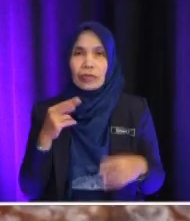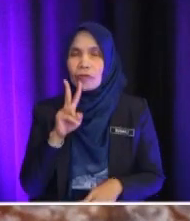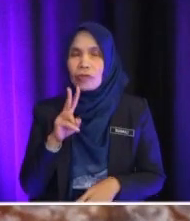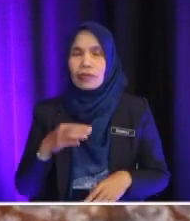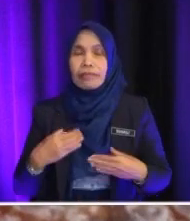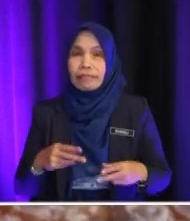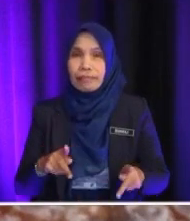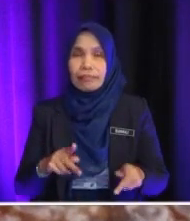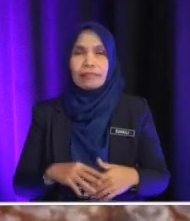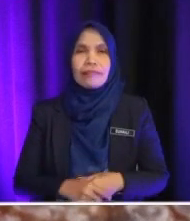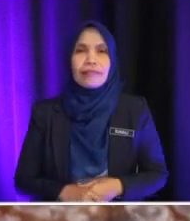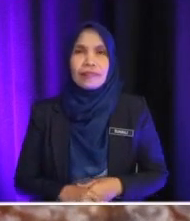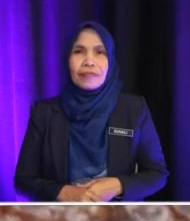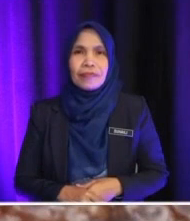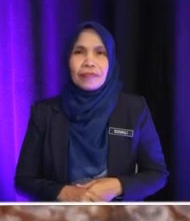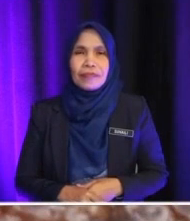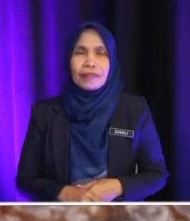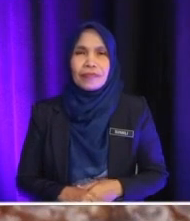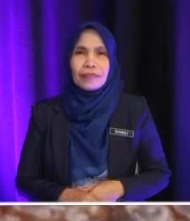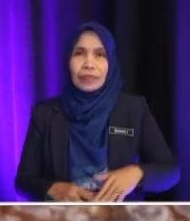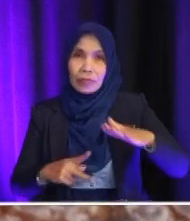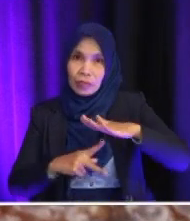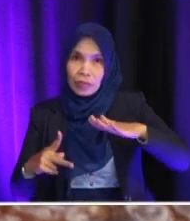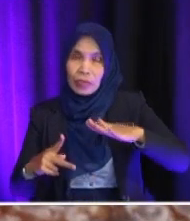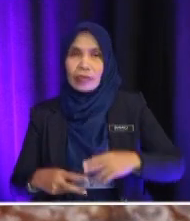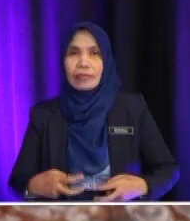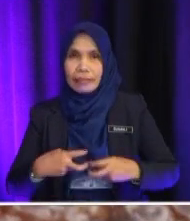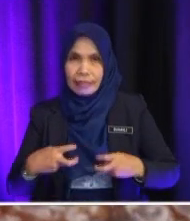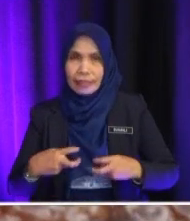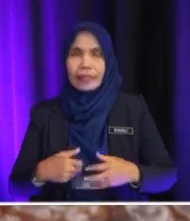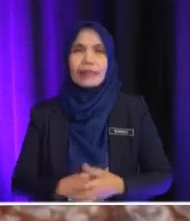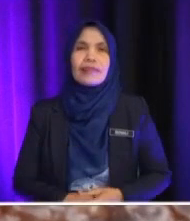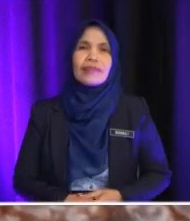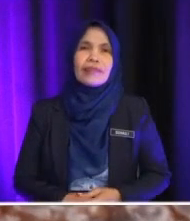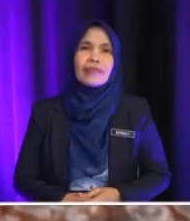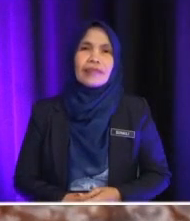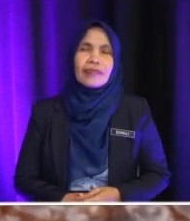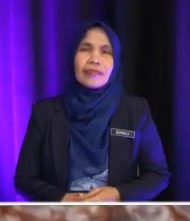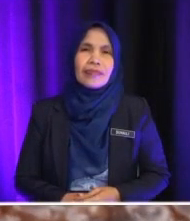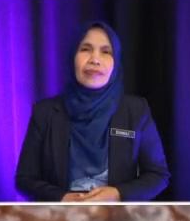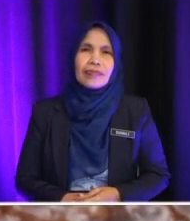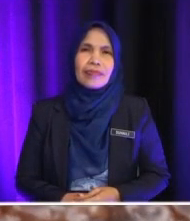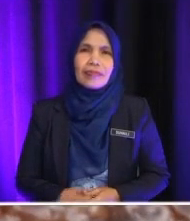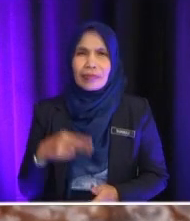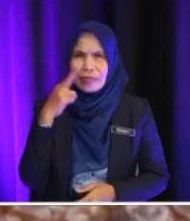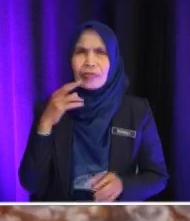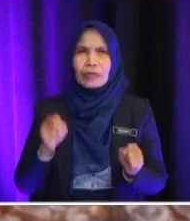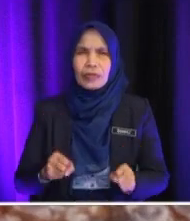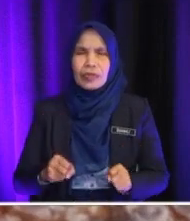yang kedua menggunakan ketuhar elektrik. Okey. Okey. Ria boleh bagi cikgu